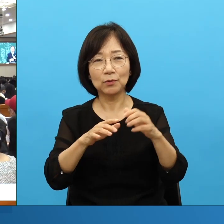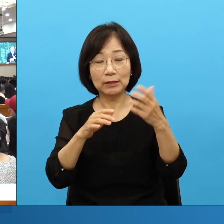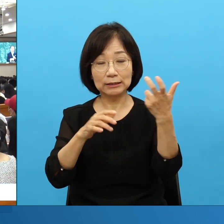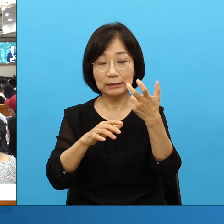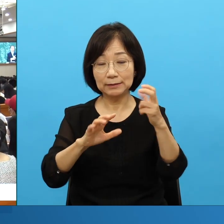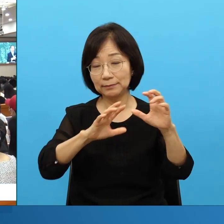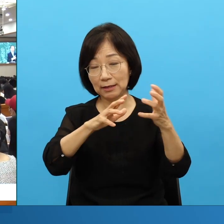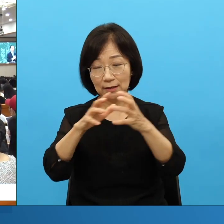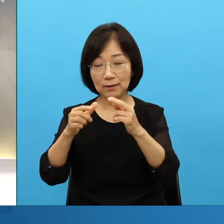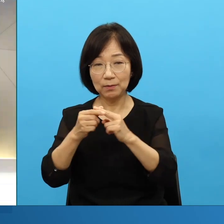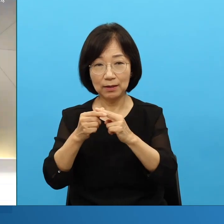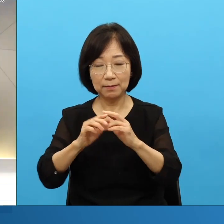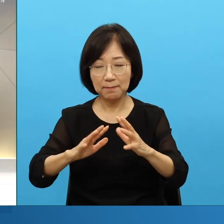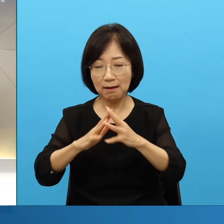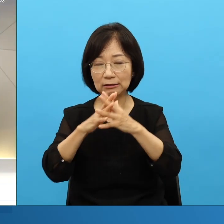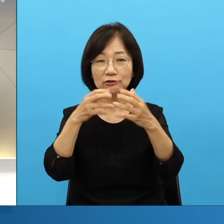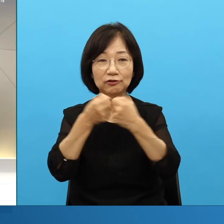선포됐습니다.